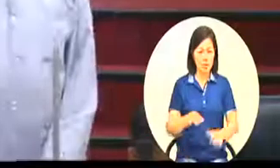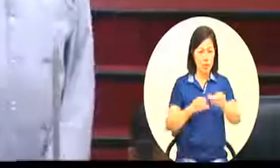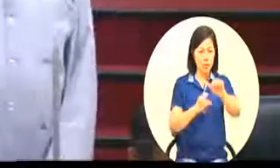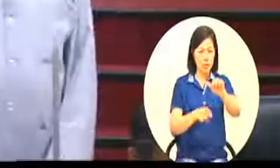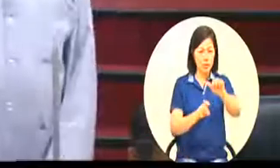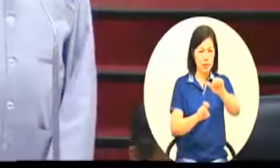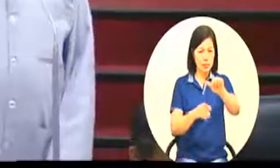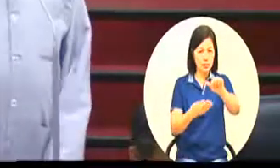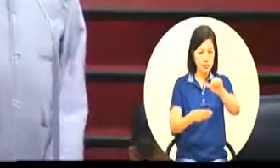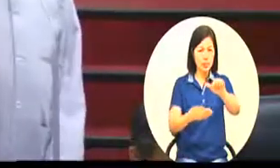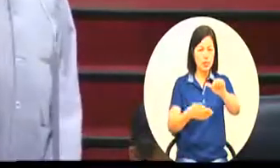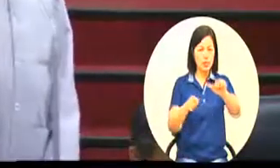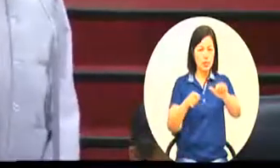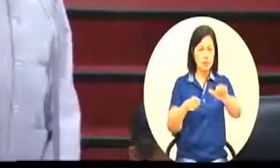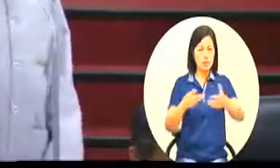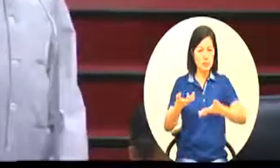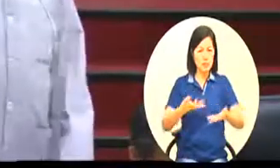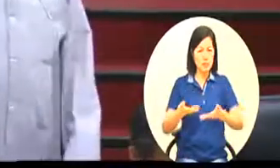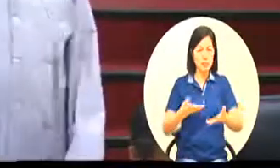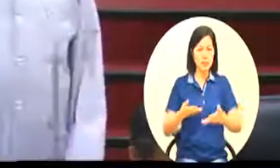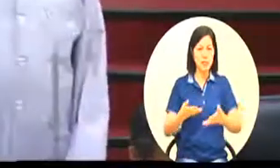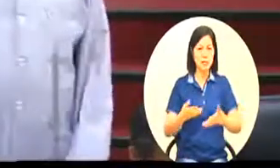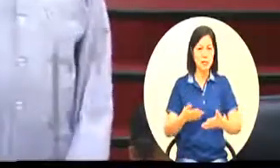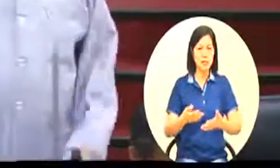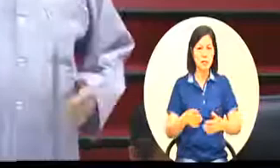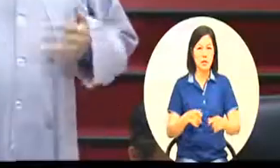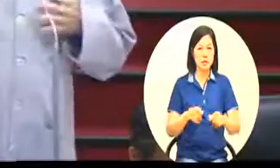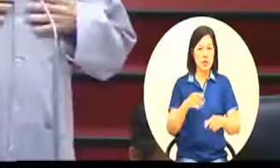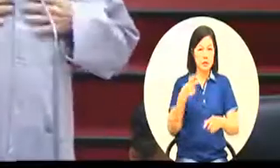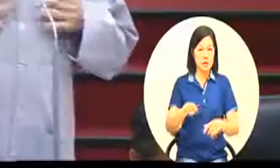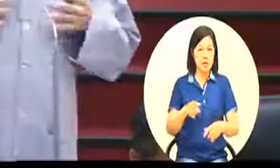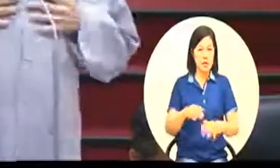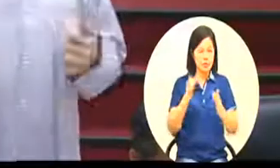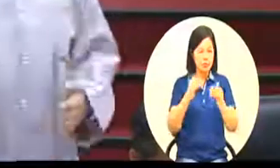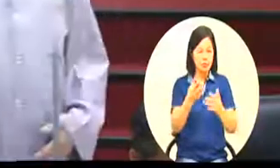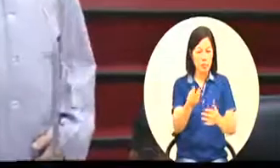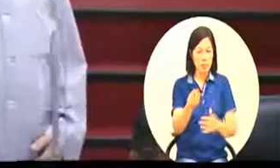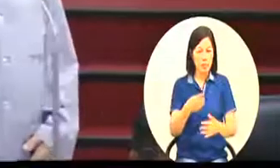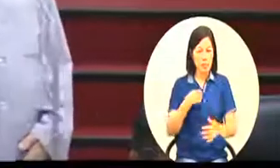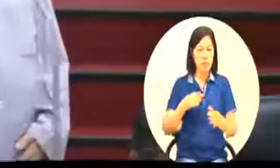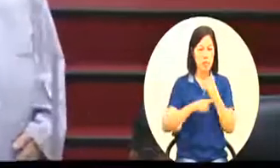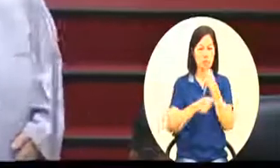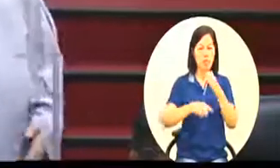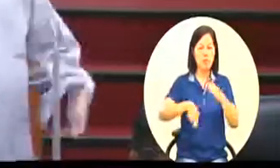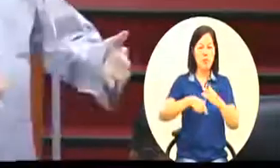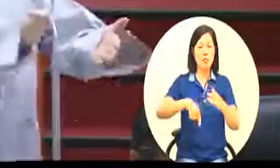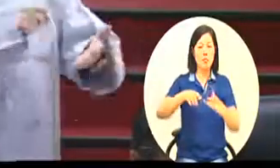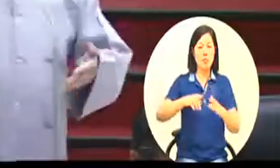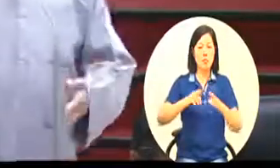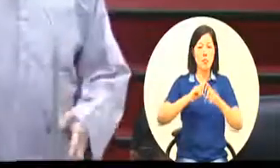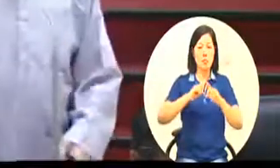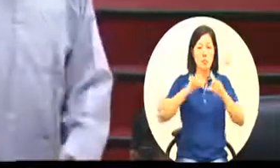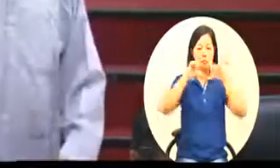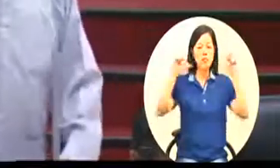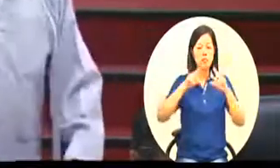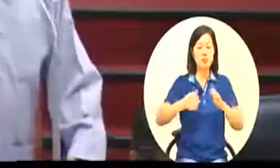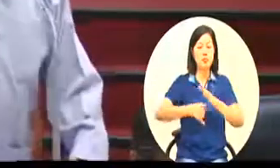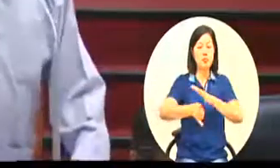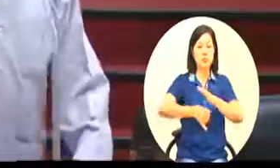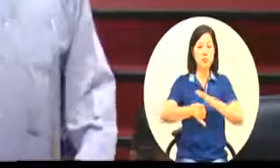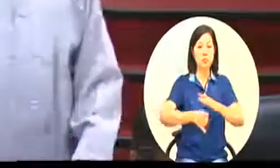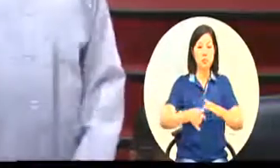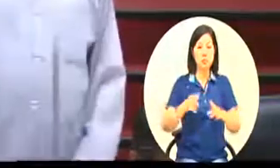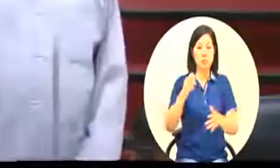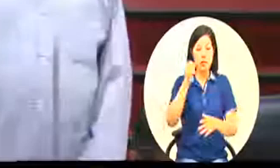事件，甚至中共非常无礼貌，我发言权咧行啦。传片拢写地心